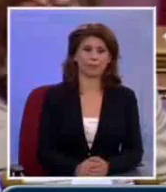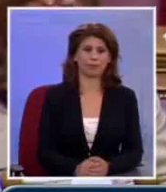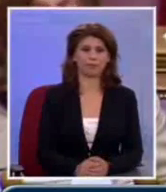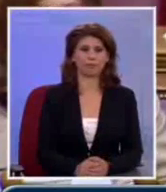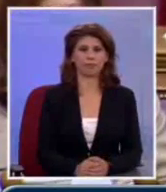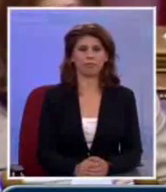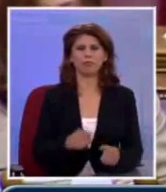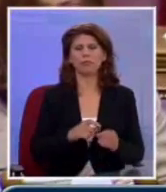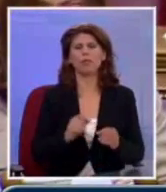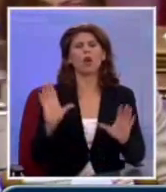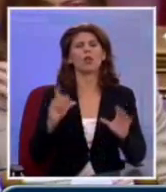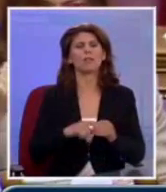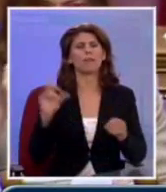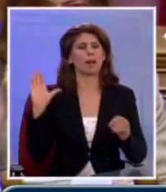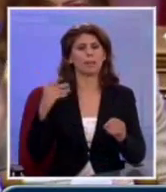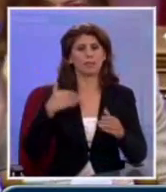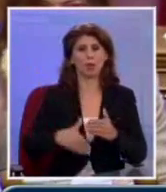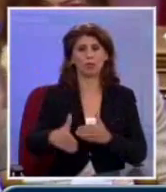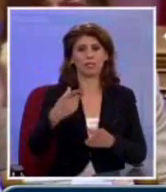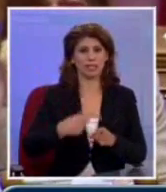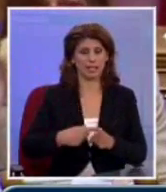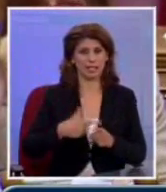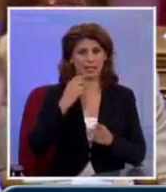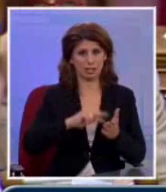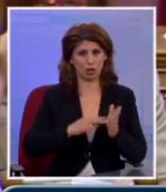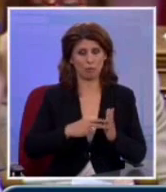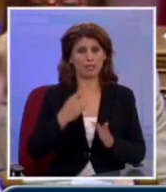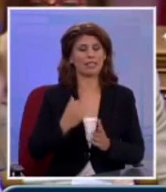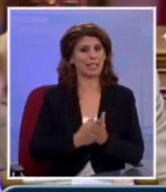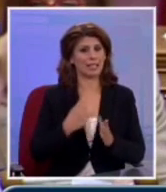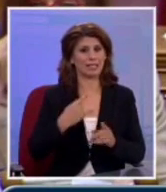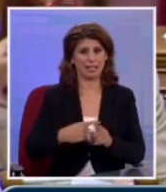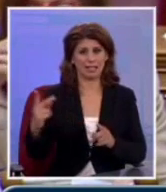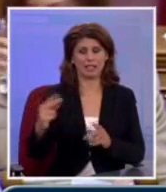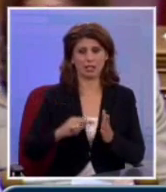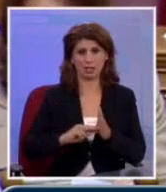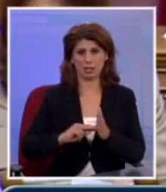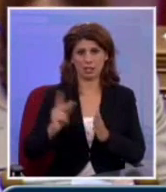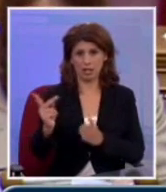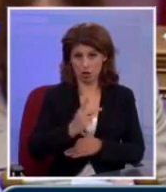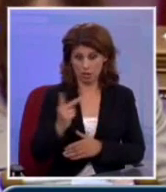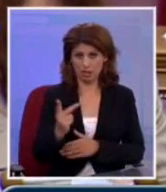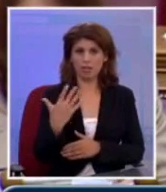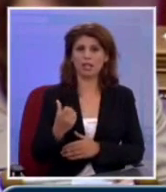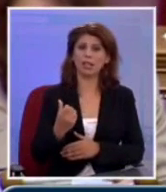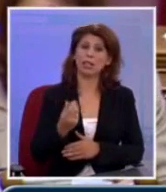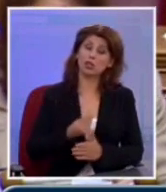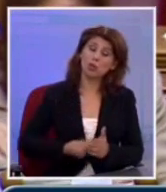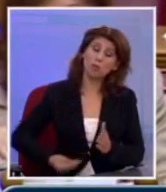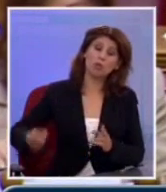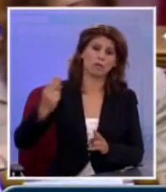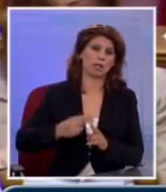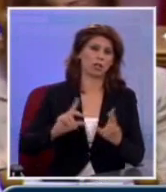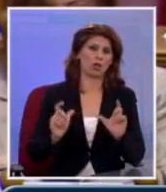αναπόσπαστα με τις προοπτικές της ελληνικής οικονομίας και της ελληνικής κοινωνίας, συνιστά το μείζον εθνικό